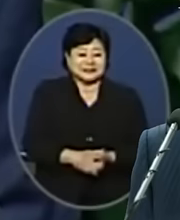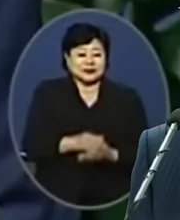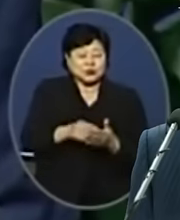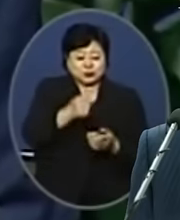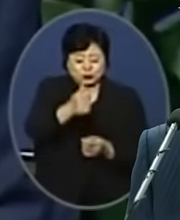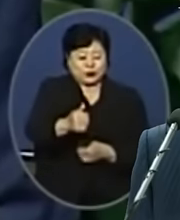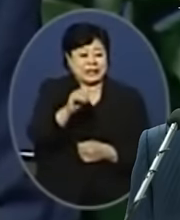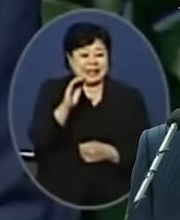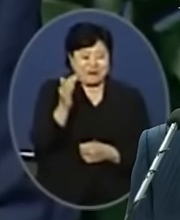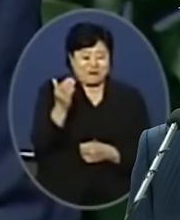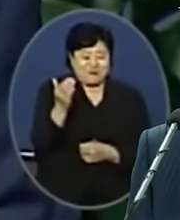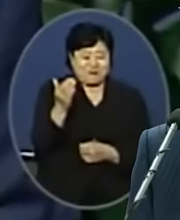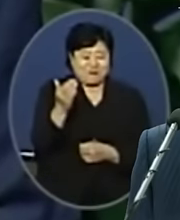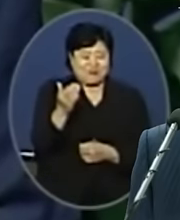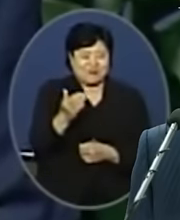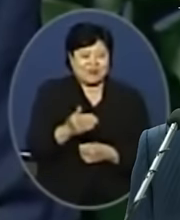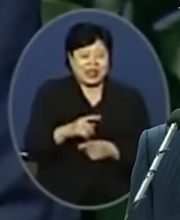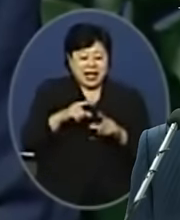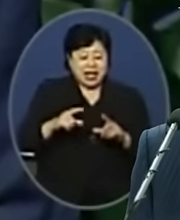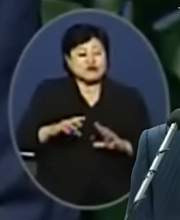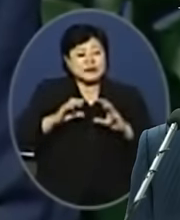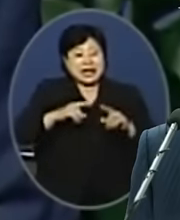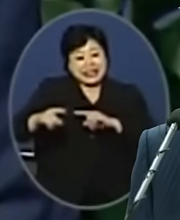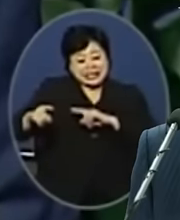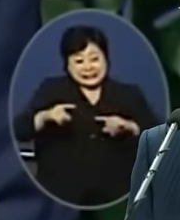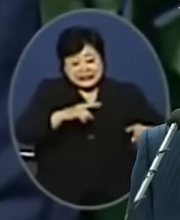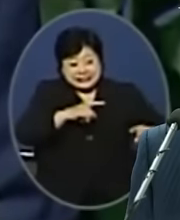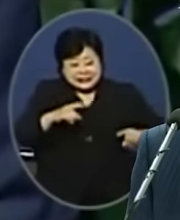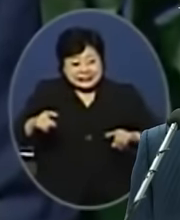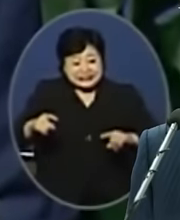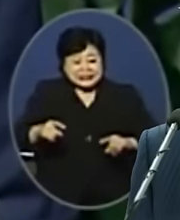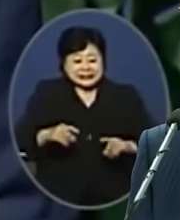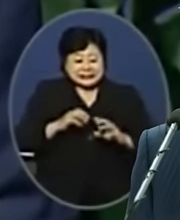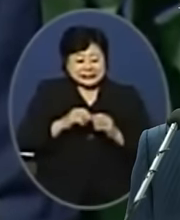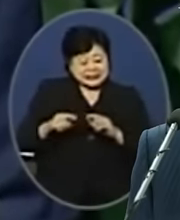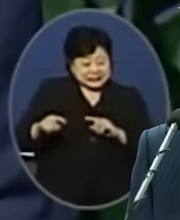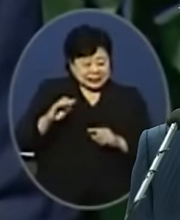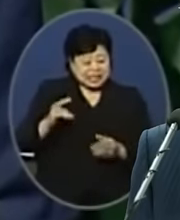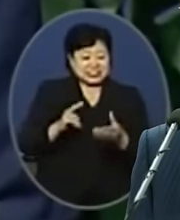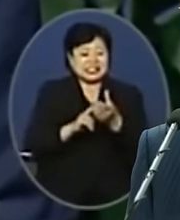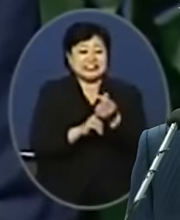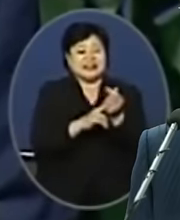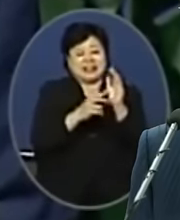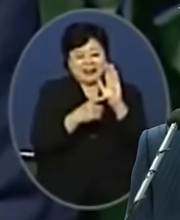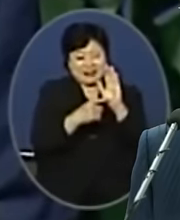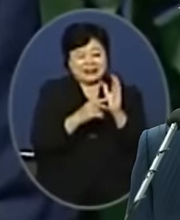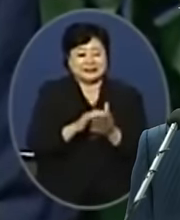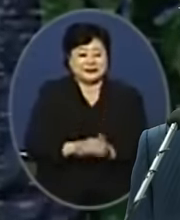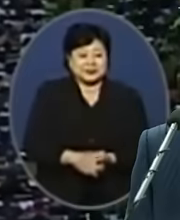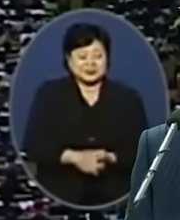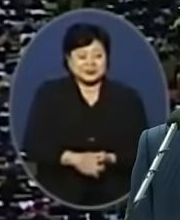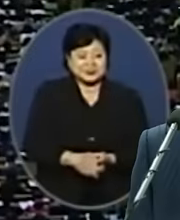국무총리가 되고 온 애굽 나라를 다스리는 정치가 되는 기적이 일어날 수 있는 것입니다.